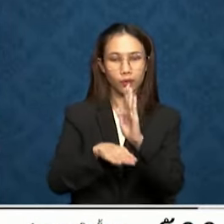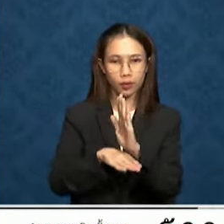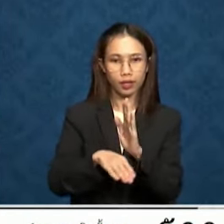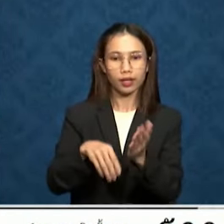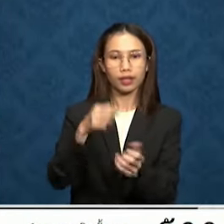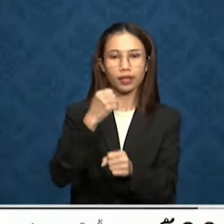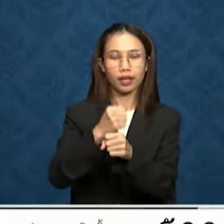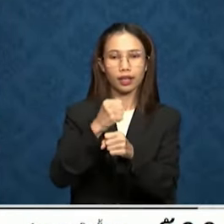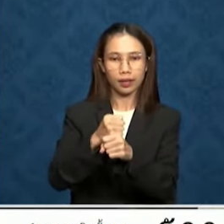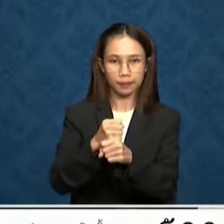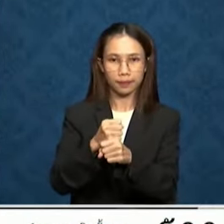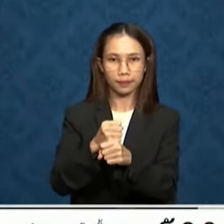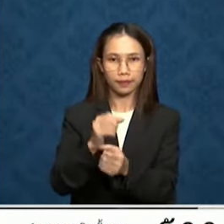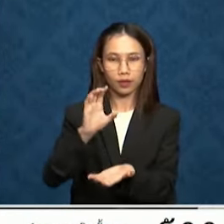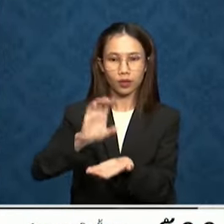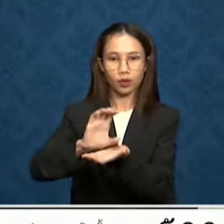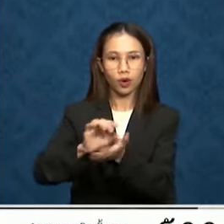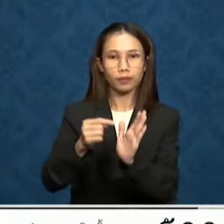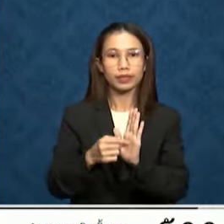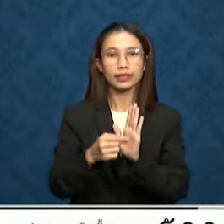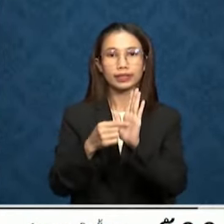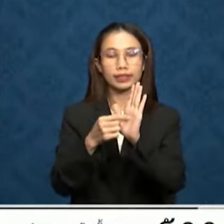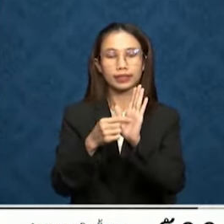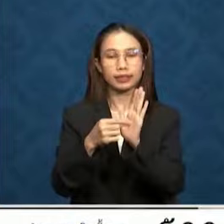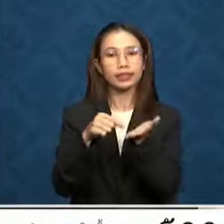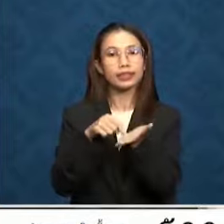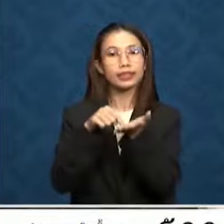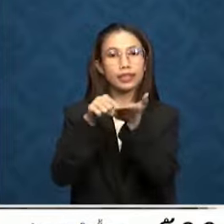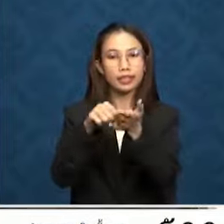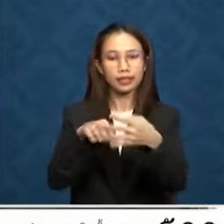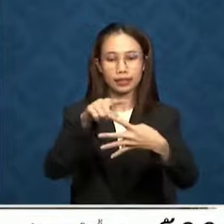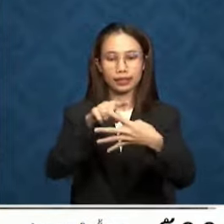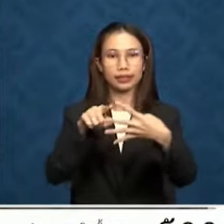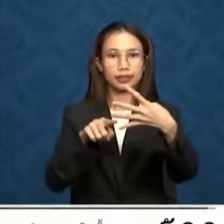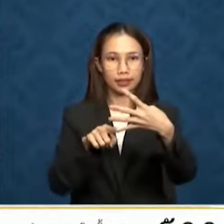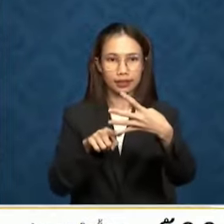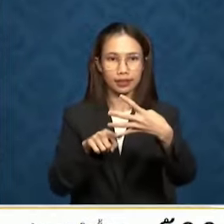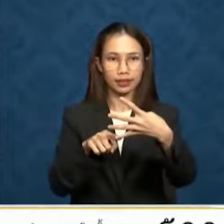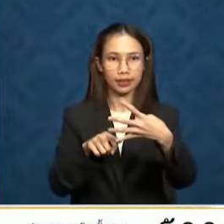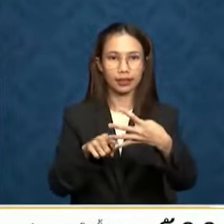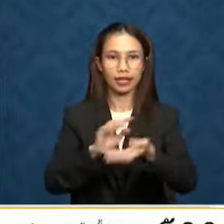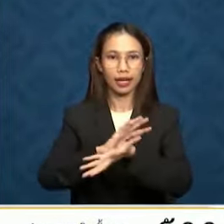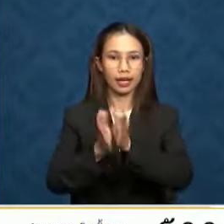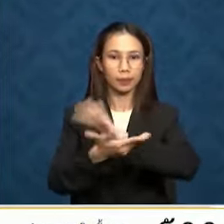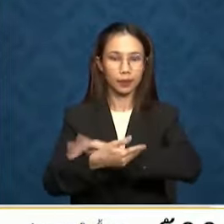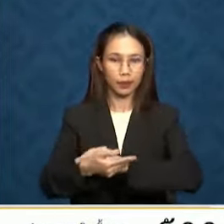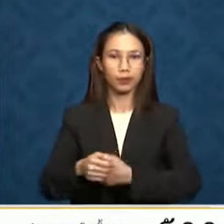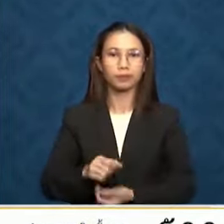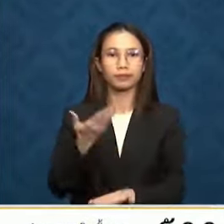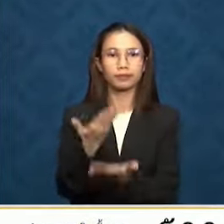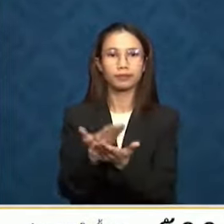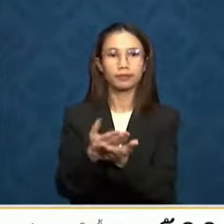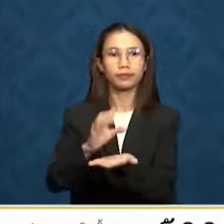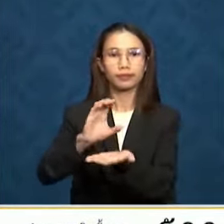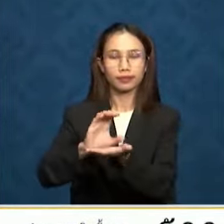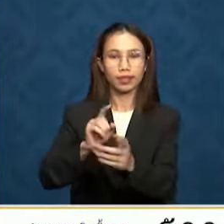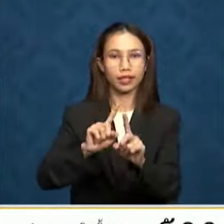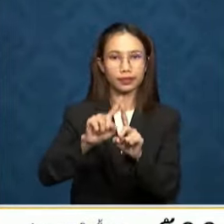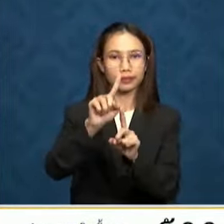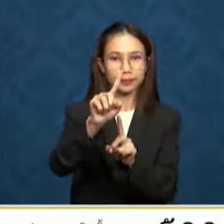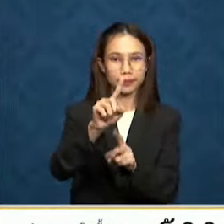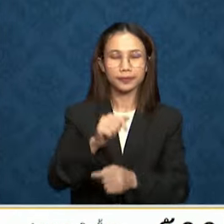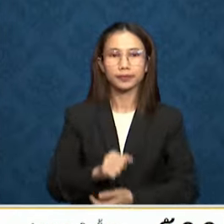อนาคตค่ะโดยขอเสนอ 4กระบวนท่าสู่การปฏิรูปงบประมาณค่ะท่านประธานข้อแรกนะ